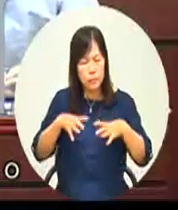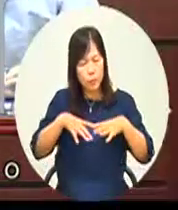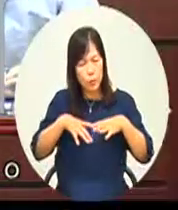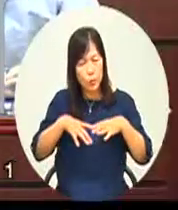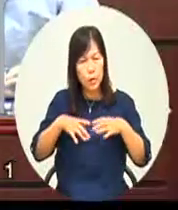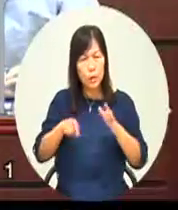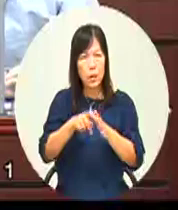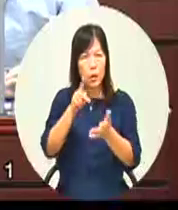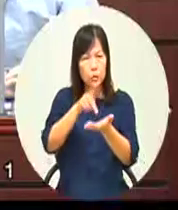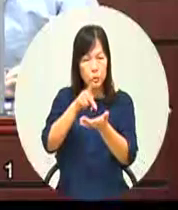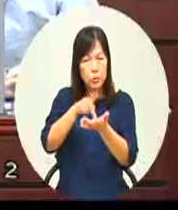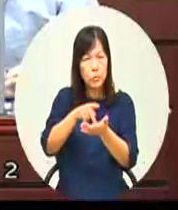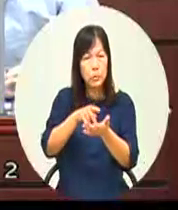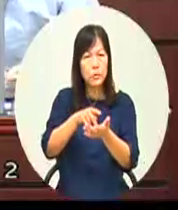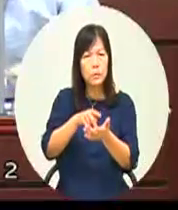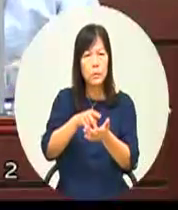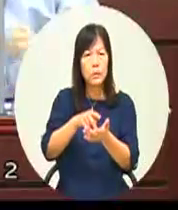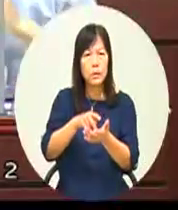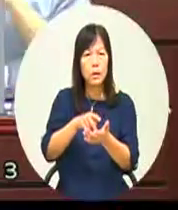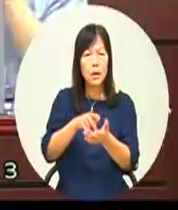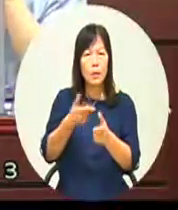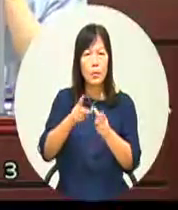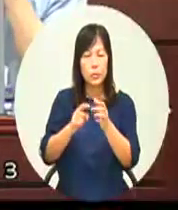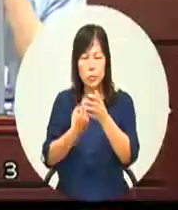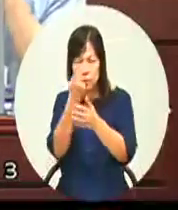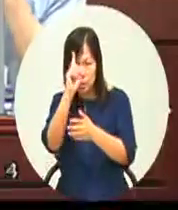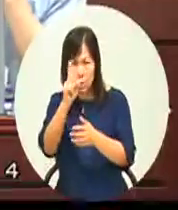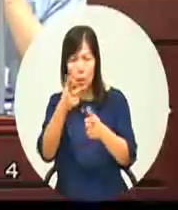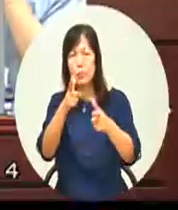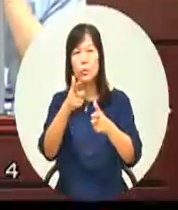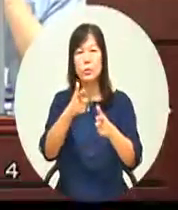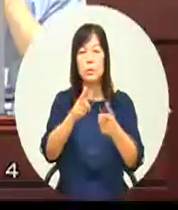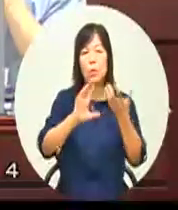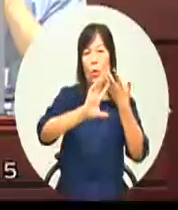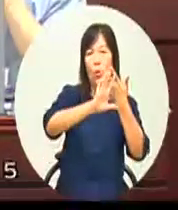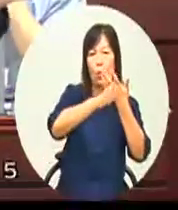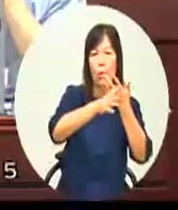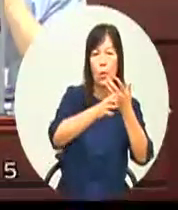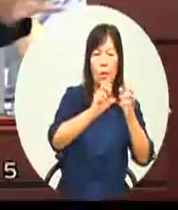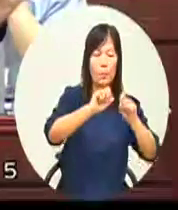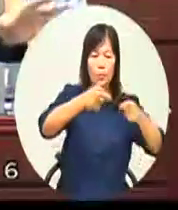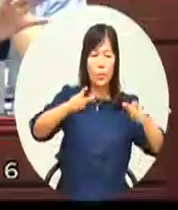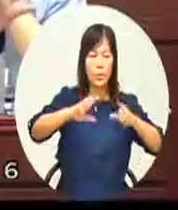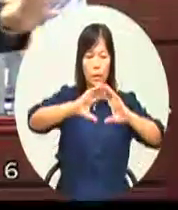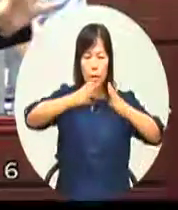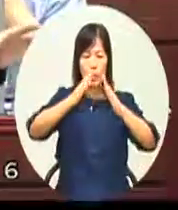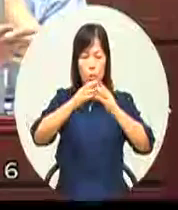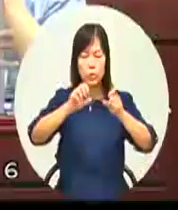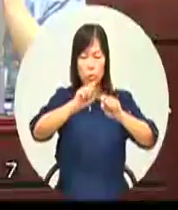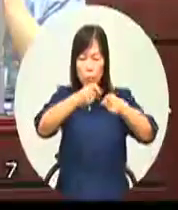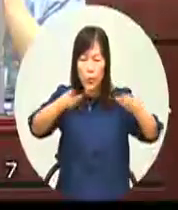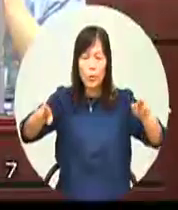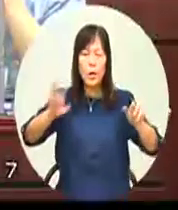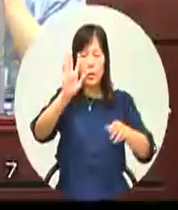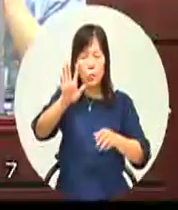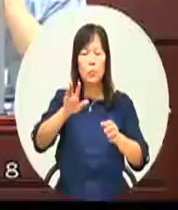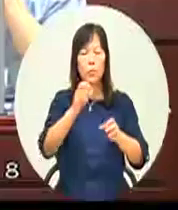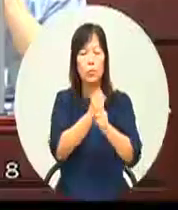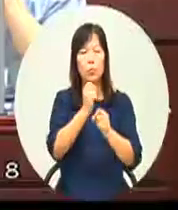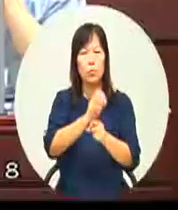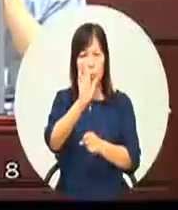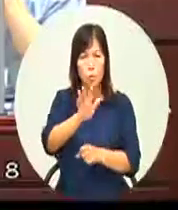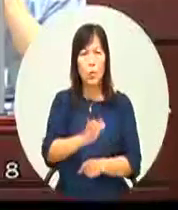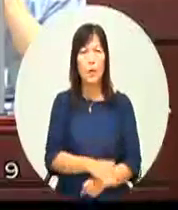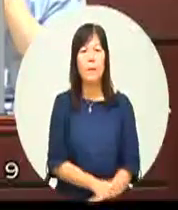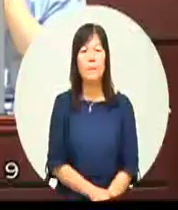个租赁系统，那不是只有一家，其实国外不同的国家都有不同的系统同时在运行，所以整个